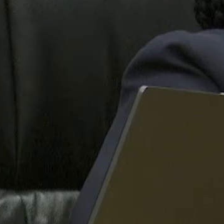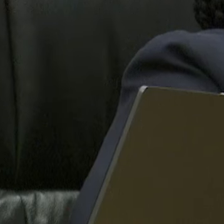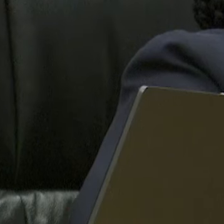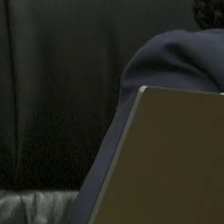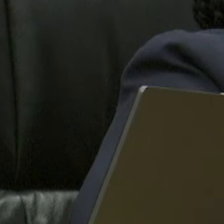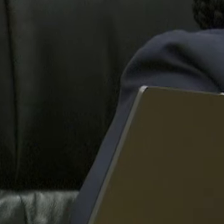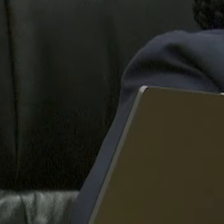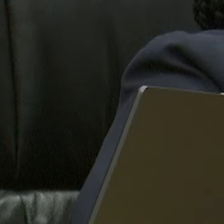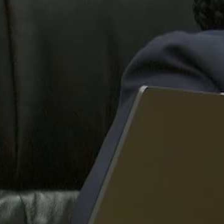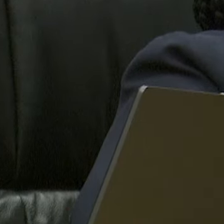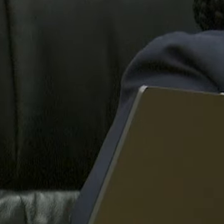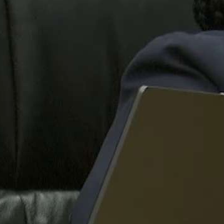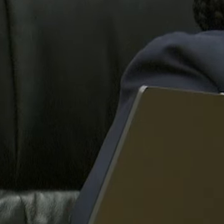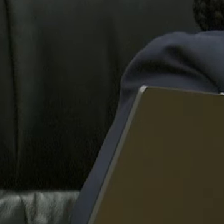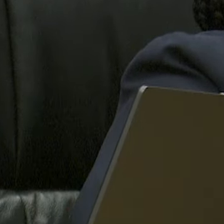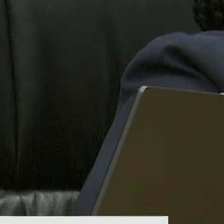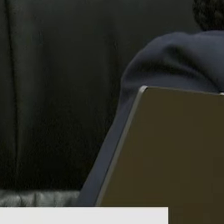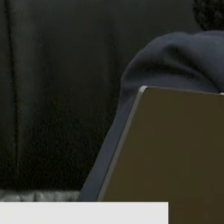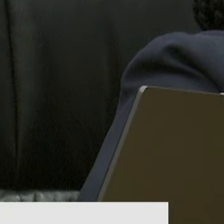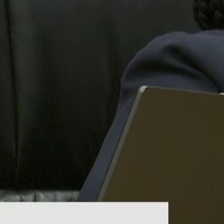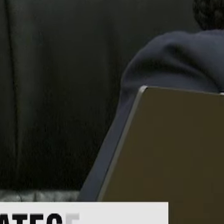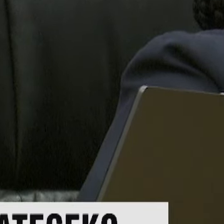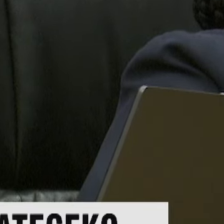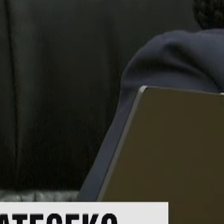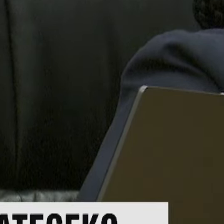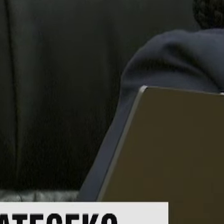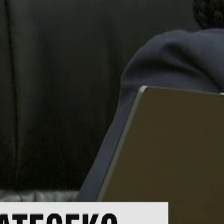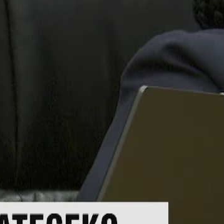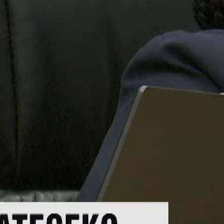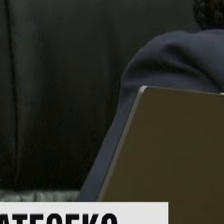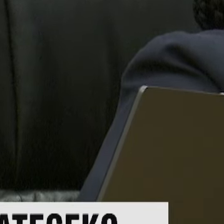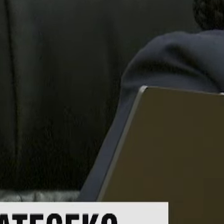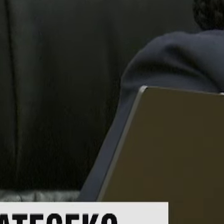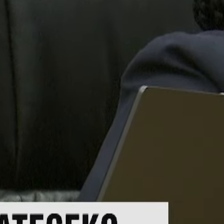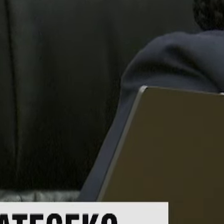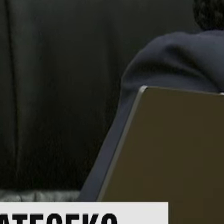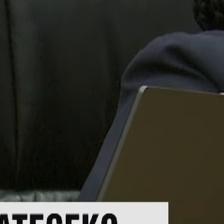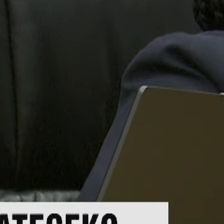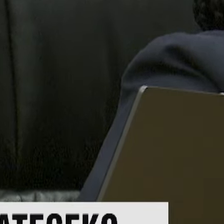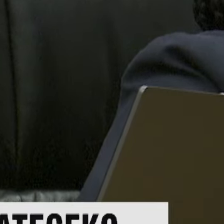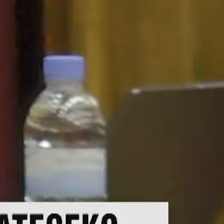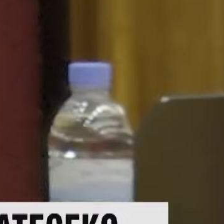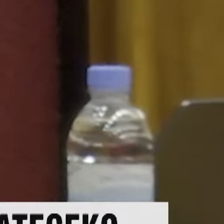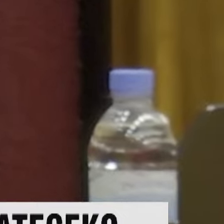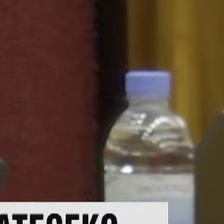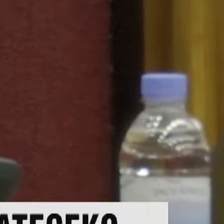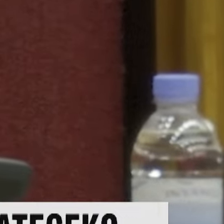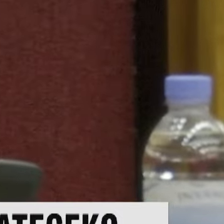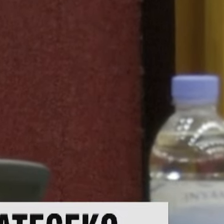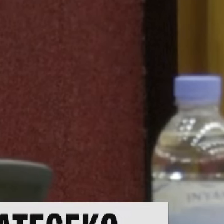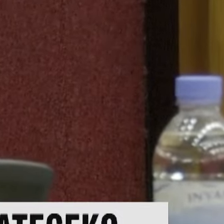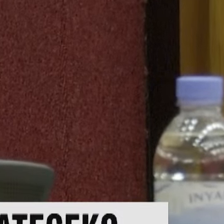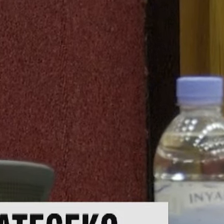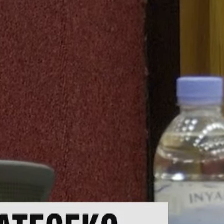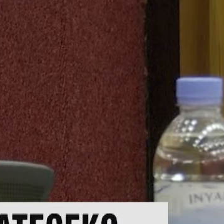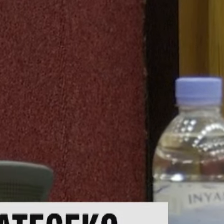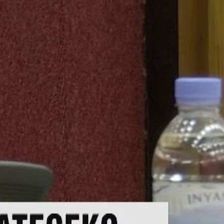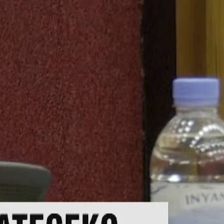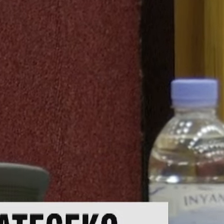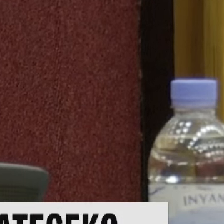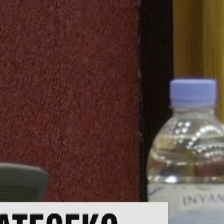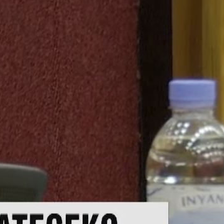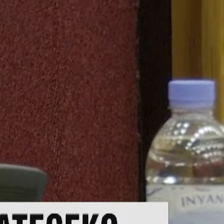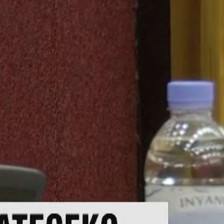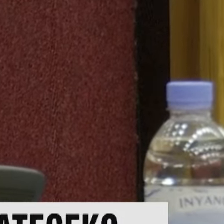ryerekeye igihombo cyoroheje ku bigo bito n'ibiciriritse mu Rwanda ibigo bito n'ibiciriritse bifite uruhare rukomeye